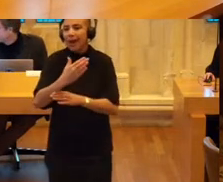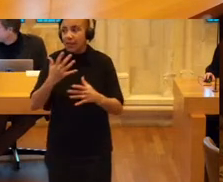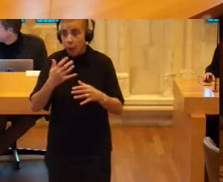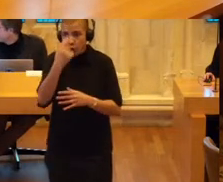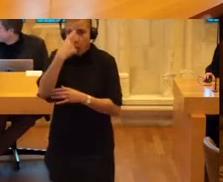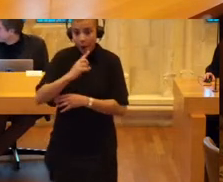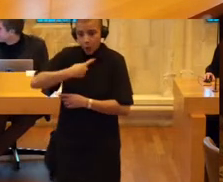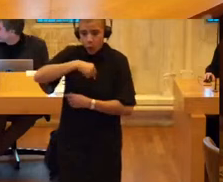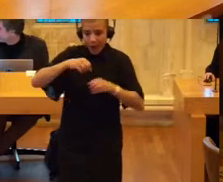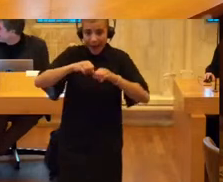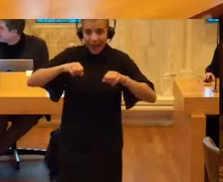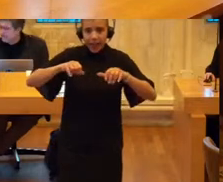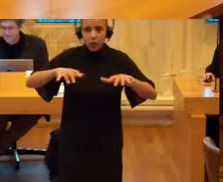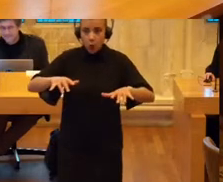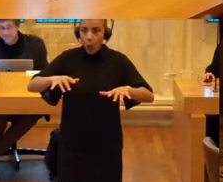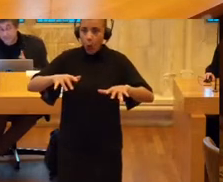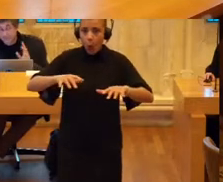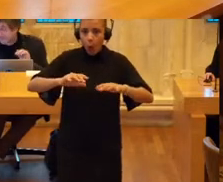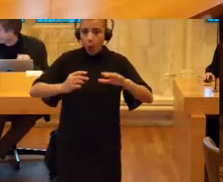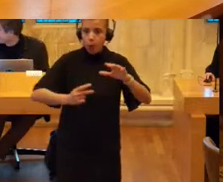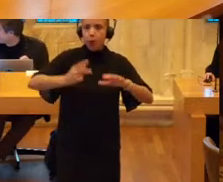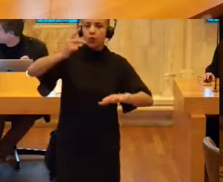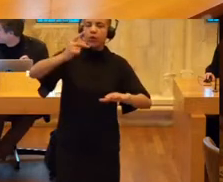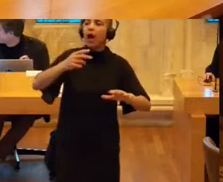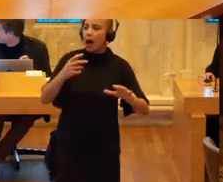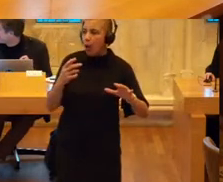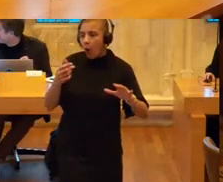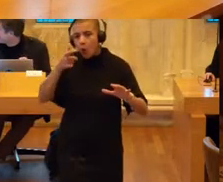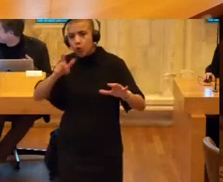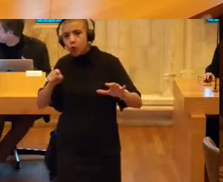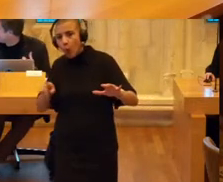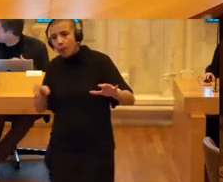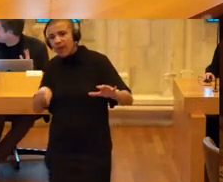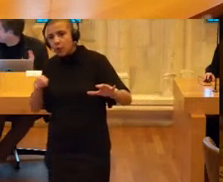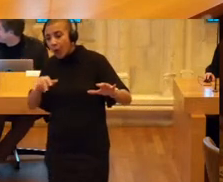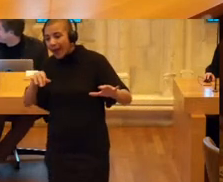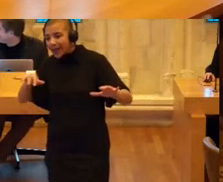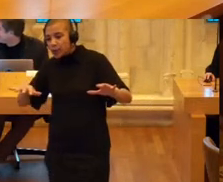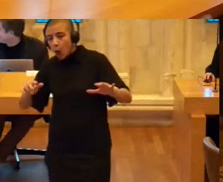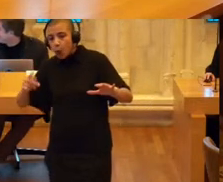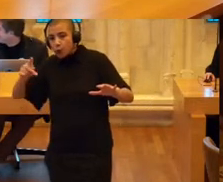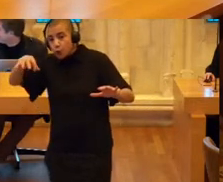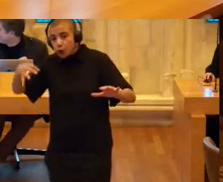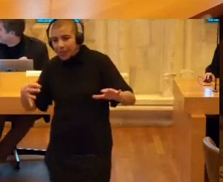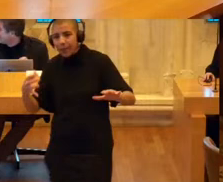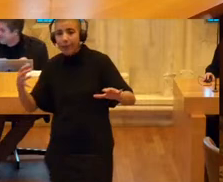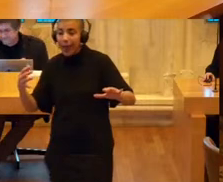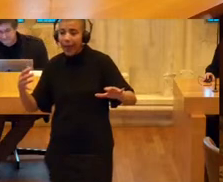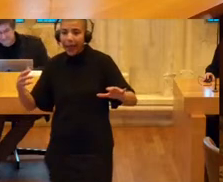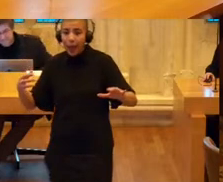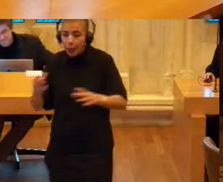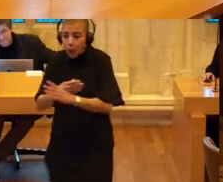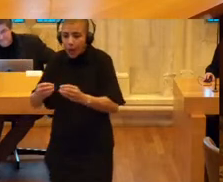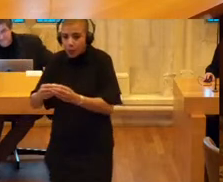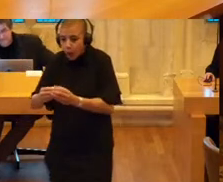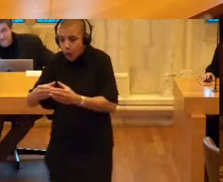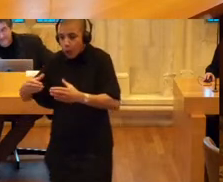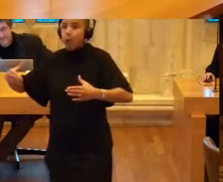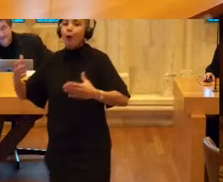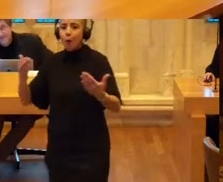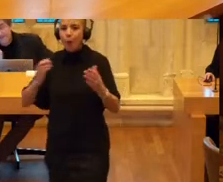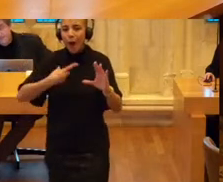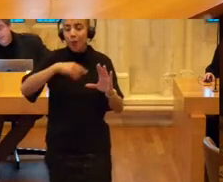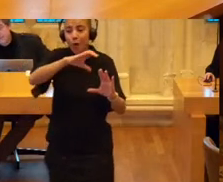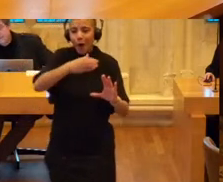il y a 15 résidences autonomie à Lyon, par exemple, et ils sont 5 fois plus nombreux. Et surtout, nous offrons une